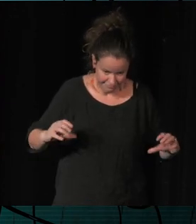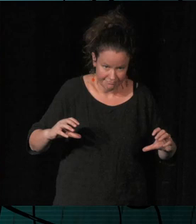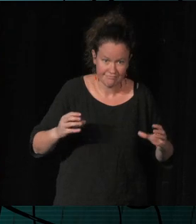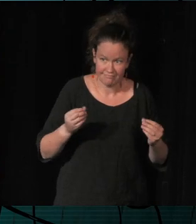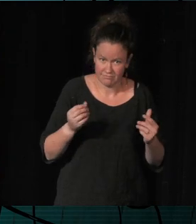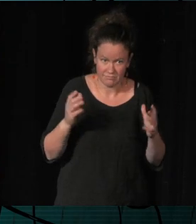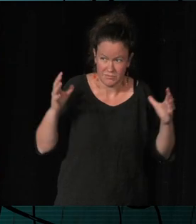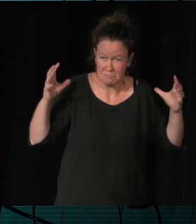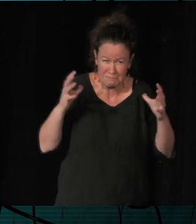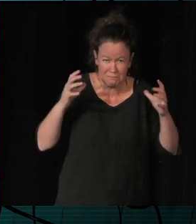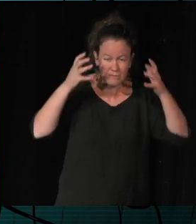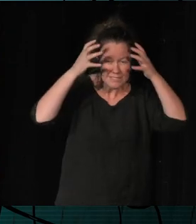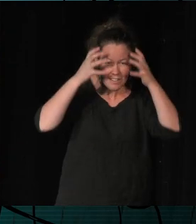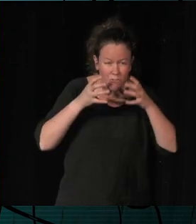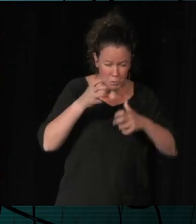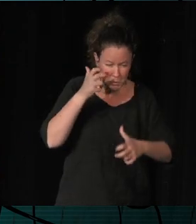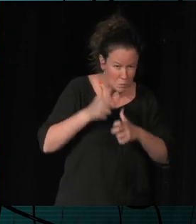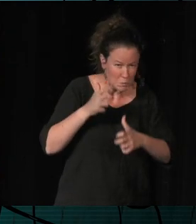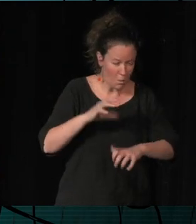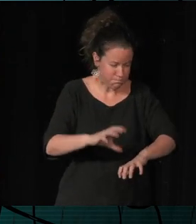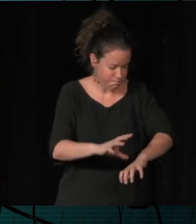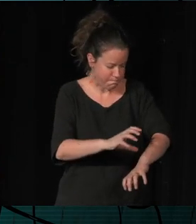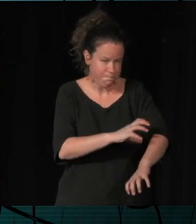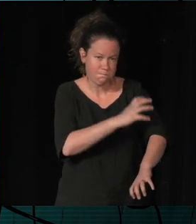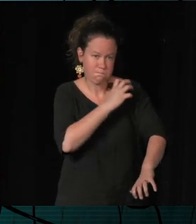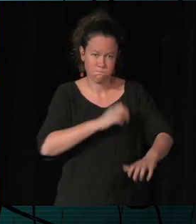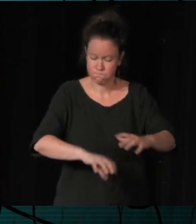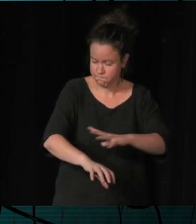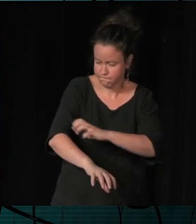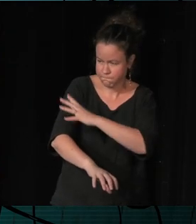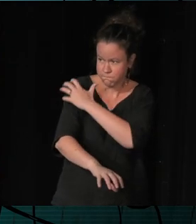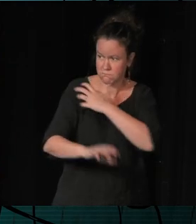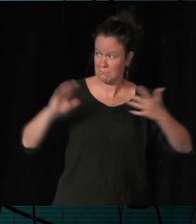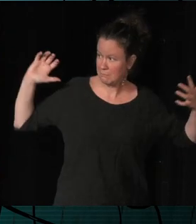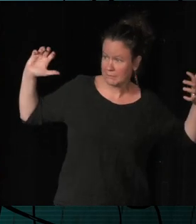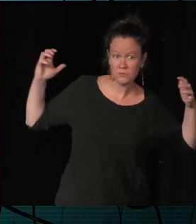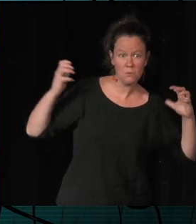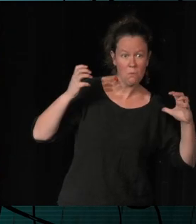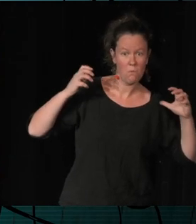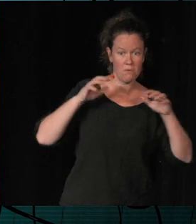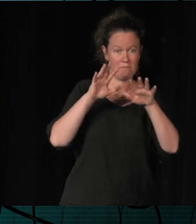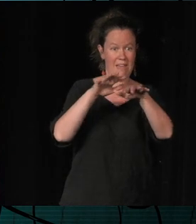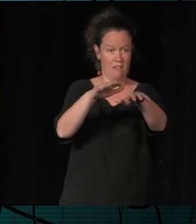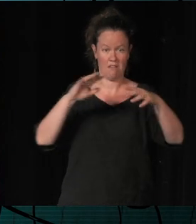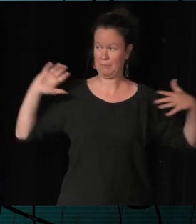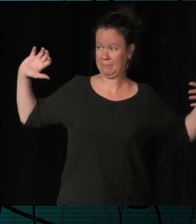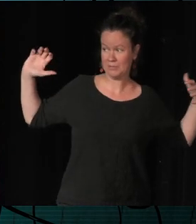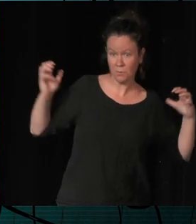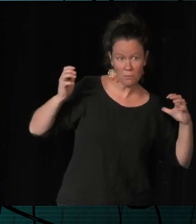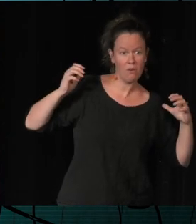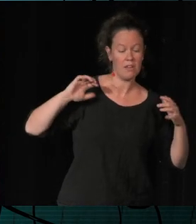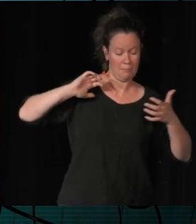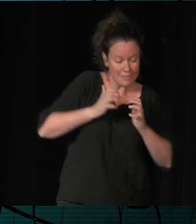dans son énorme scaphandre très dur, avec à l'extérieur une pression donc littérale et